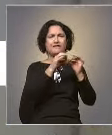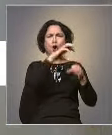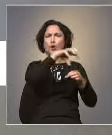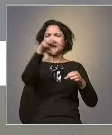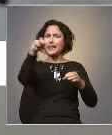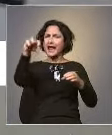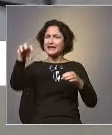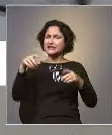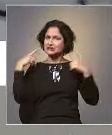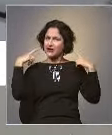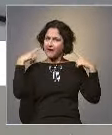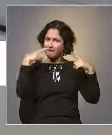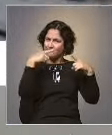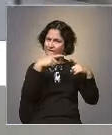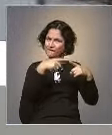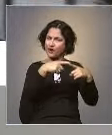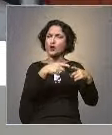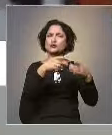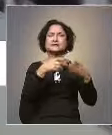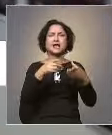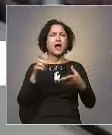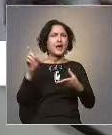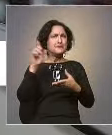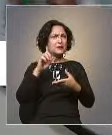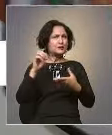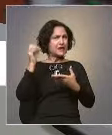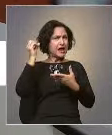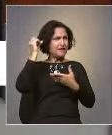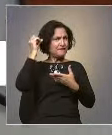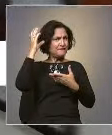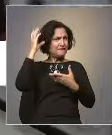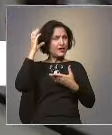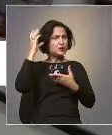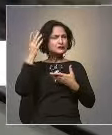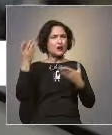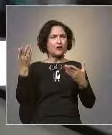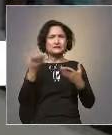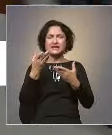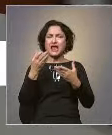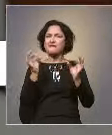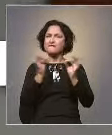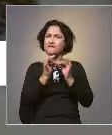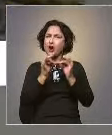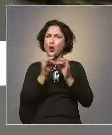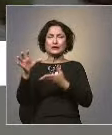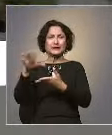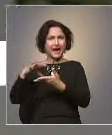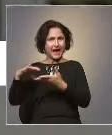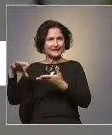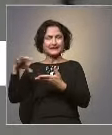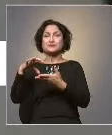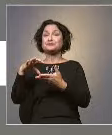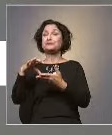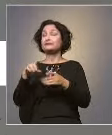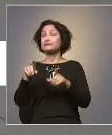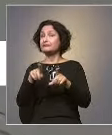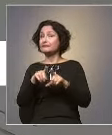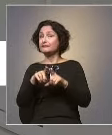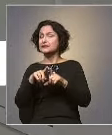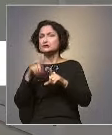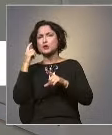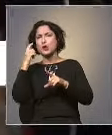върху конференциите на филологическия и философско-историческия факултет, което е естествено. Включва